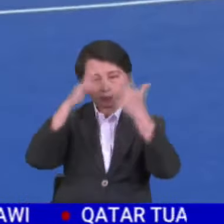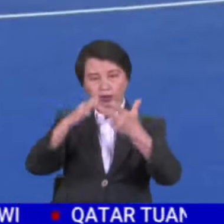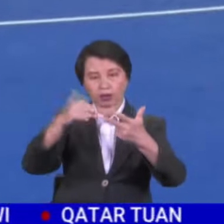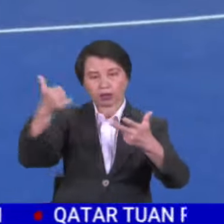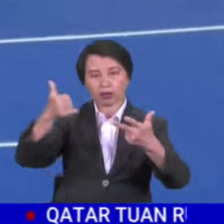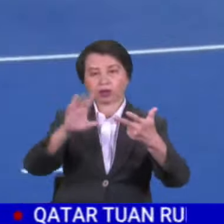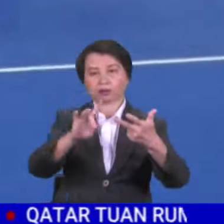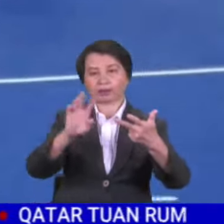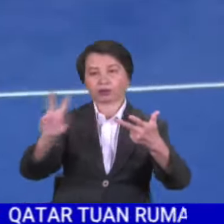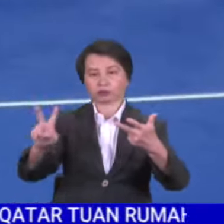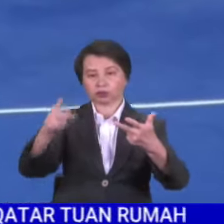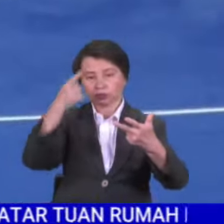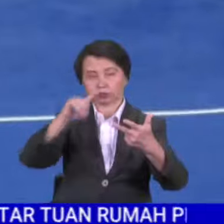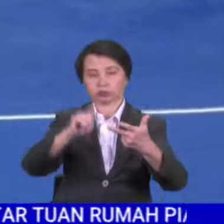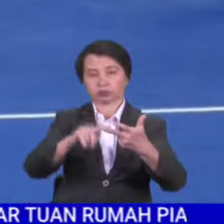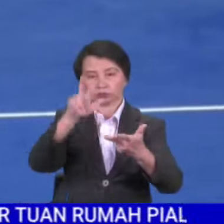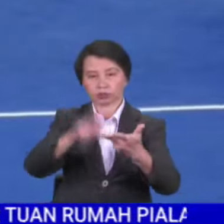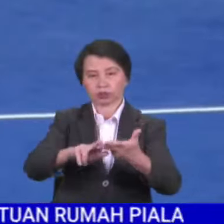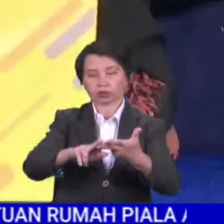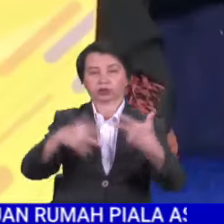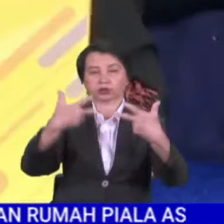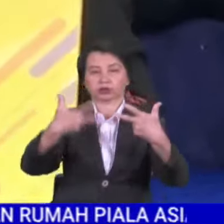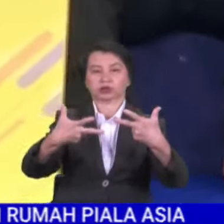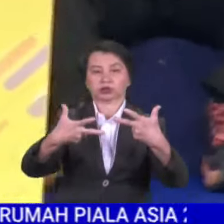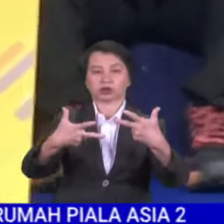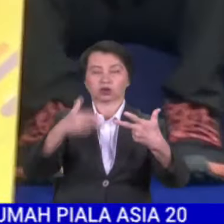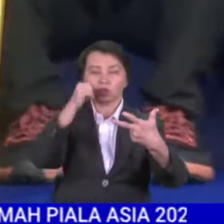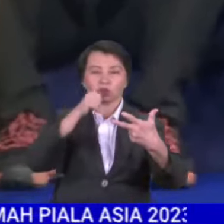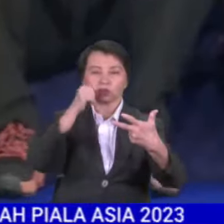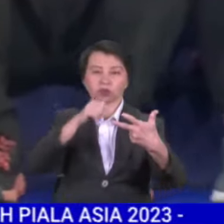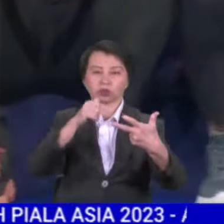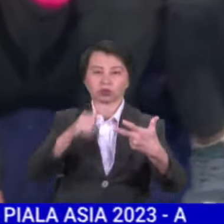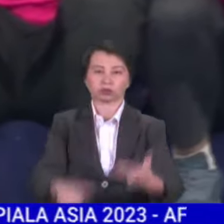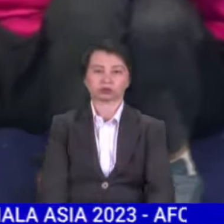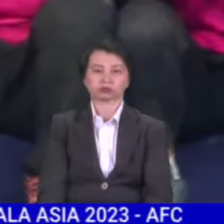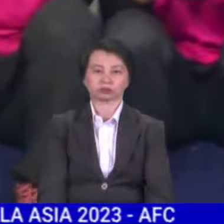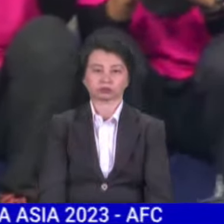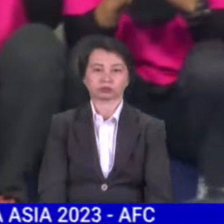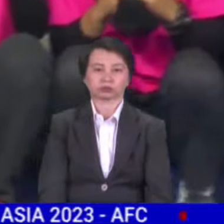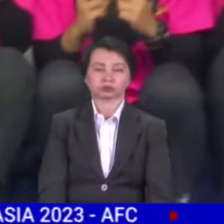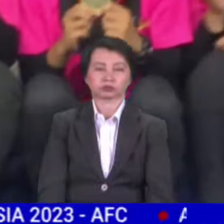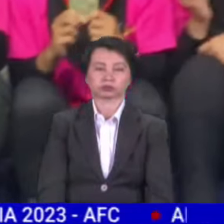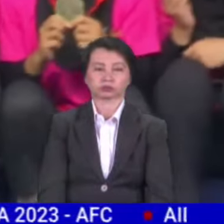Pinang 8-2 untuk mengesahkan tempat ketiga wanita.